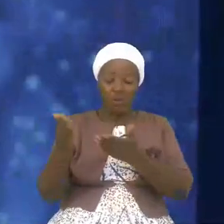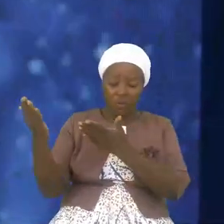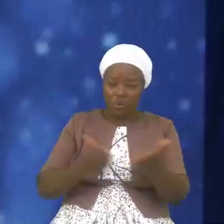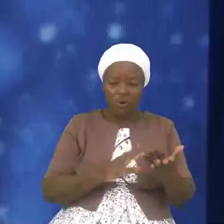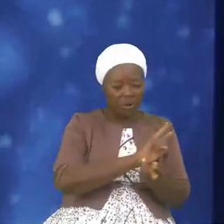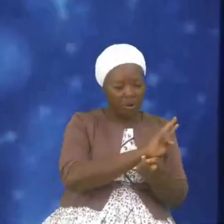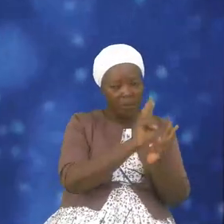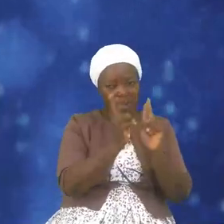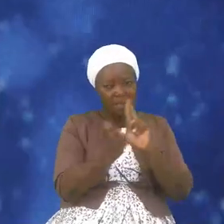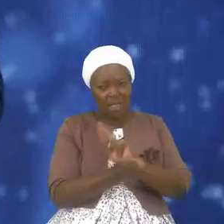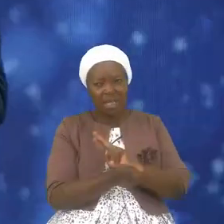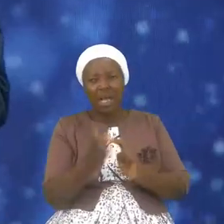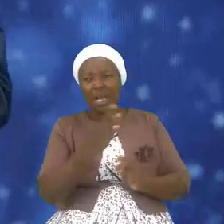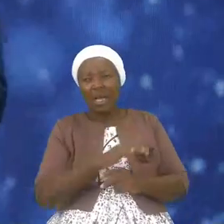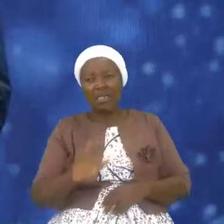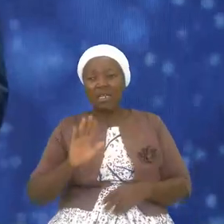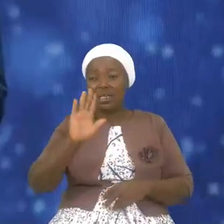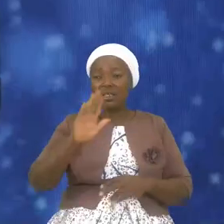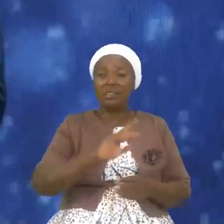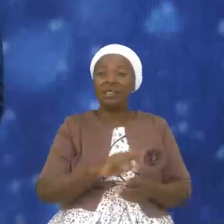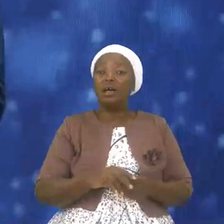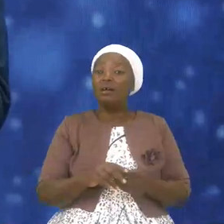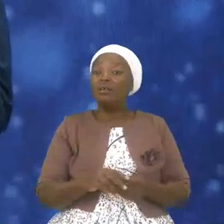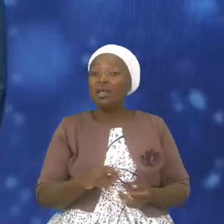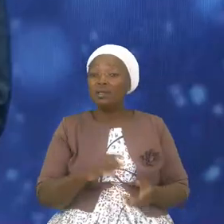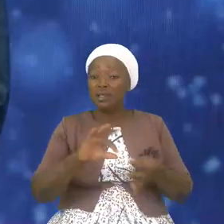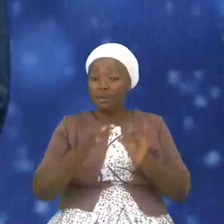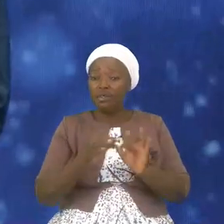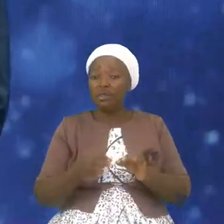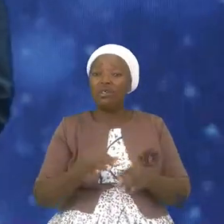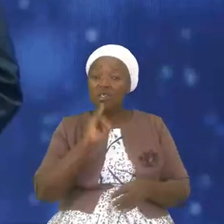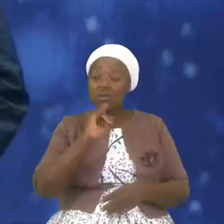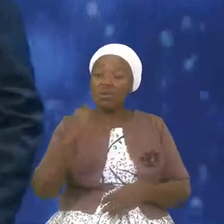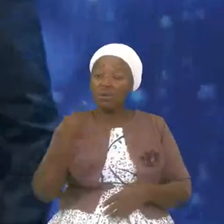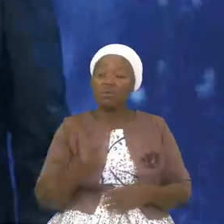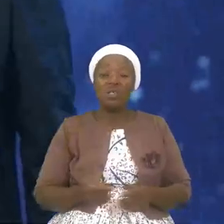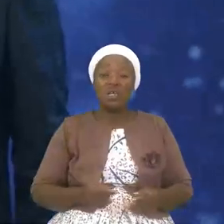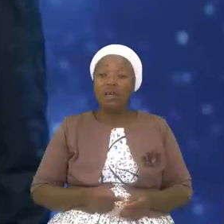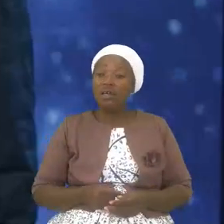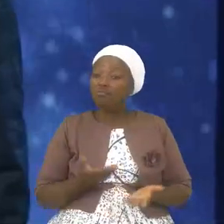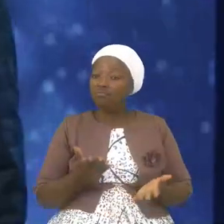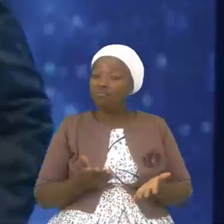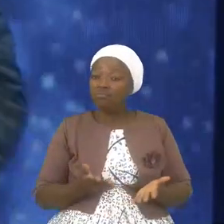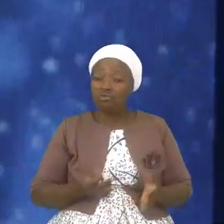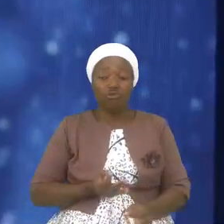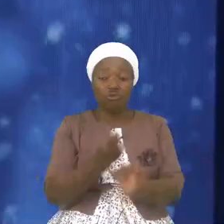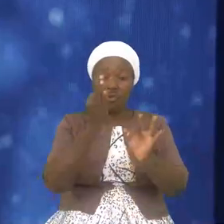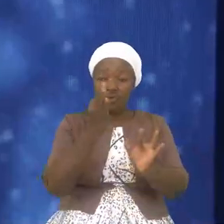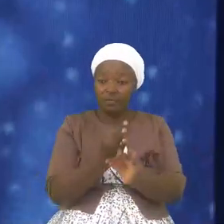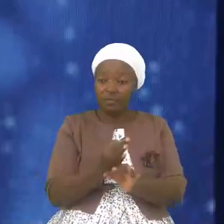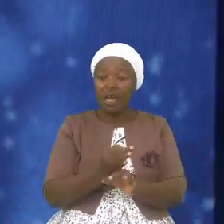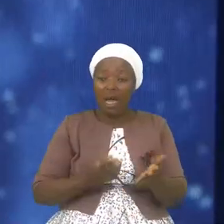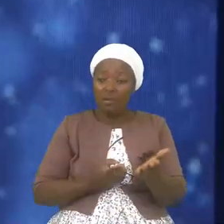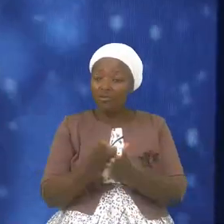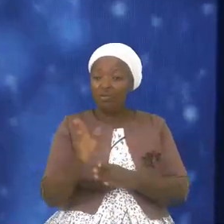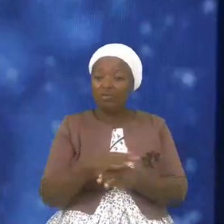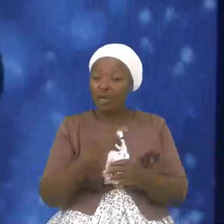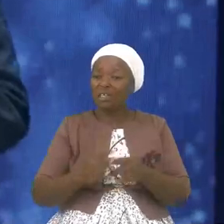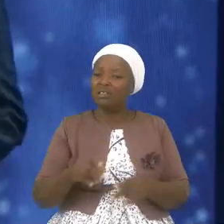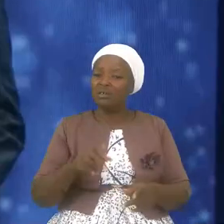la repentance. Et son interprétation était toujours véridique. » Et factuel et